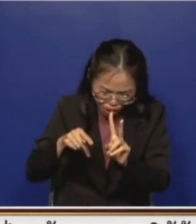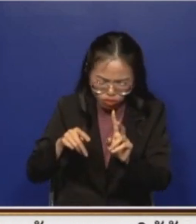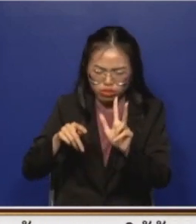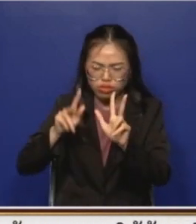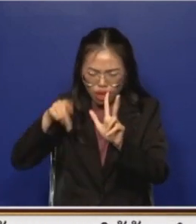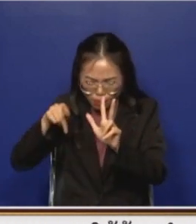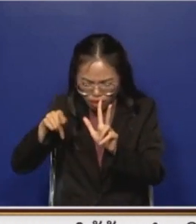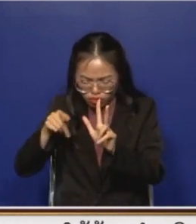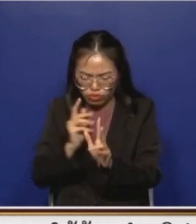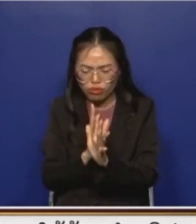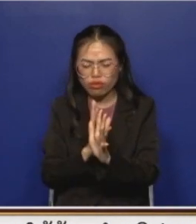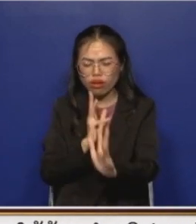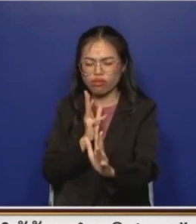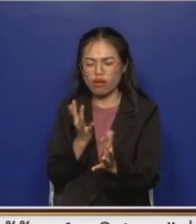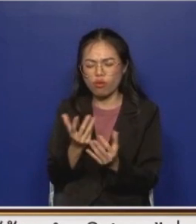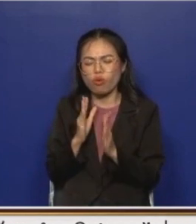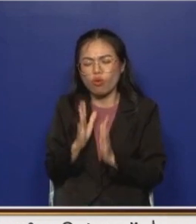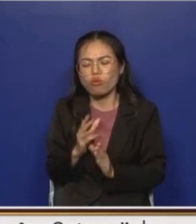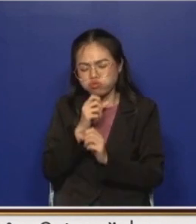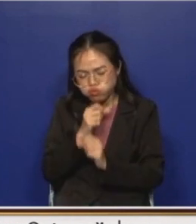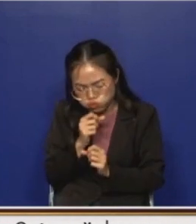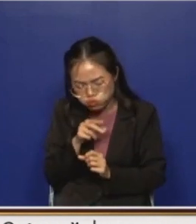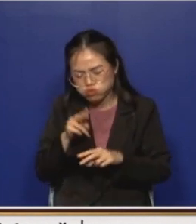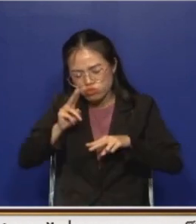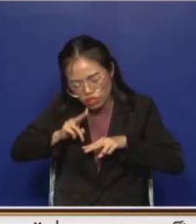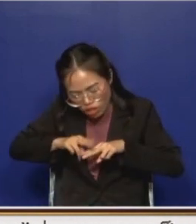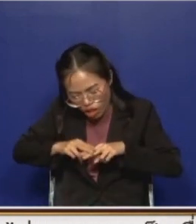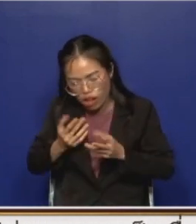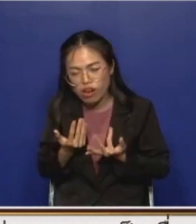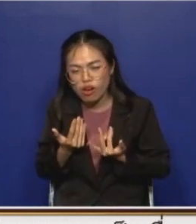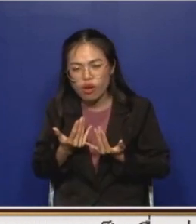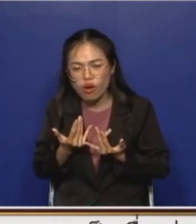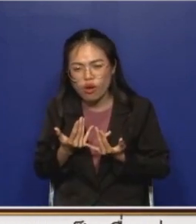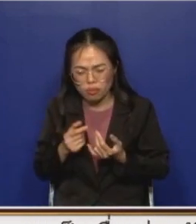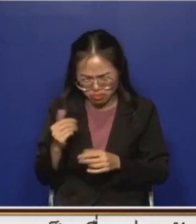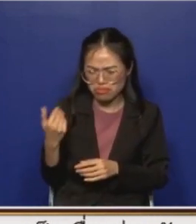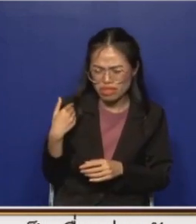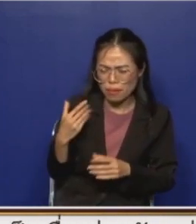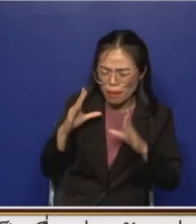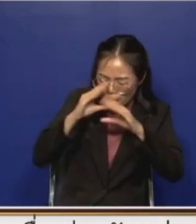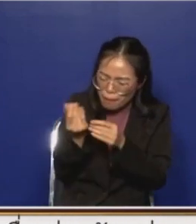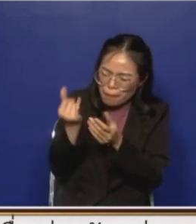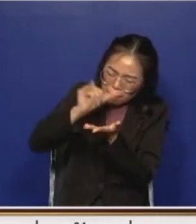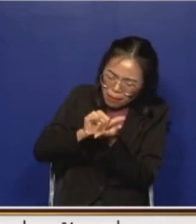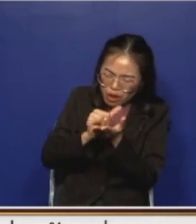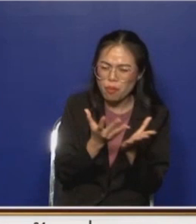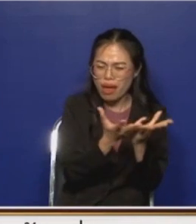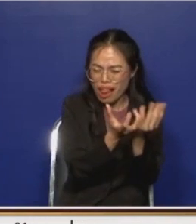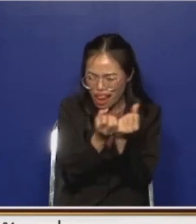ายื่นมือมาแล้วก็คว้าไปคว้าไปคว้าไปท่านทำไมไม่ไฮเทคท่านทำไมไม่ตามเขาฮะแล้วเรื่องนี้มาไฮเทคทำไมฮะ